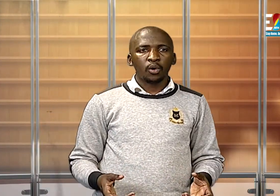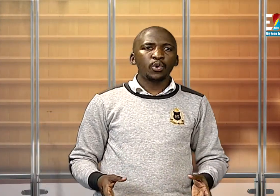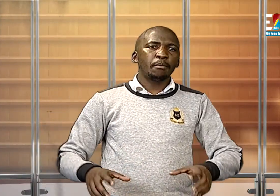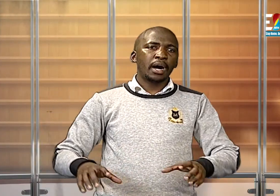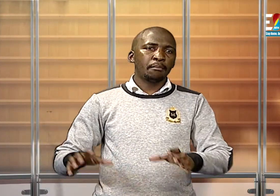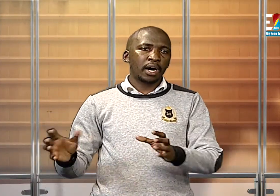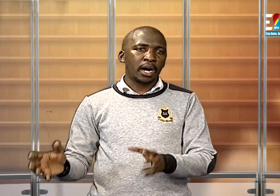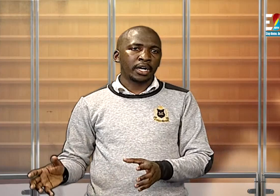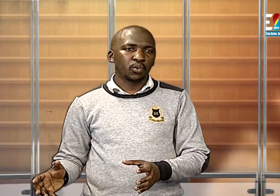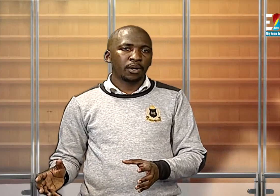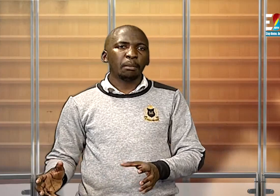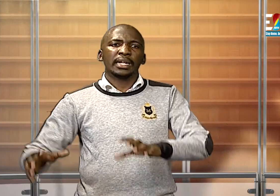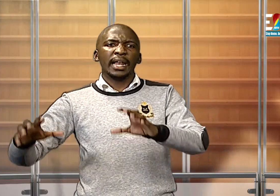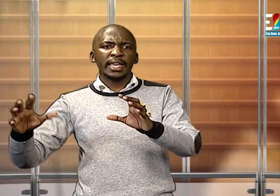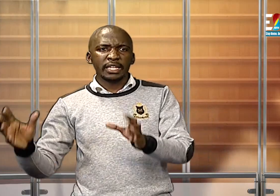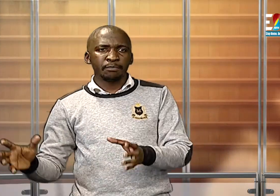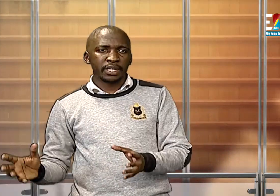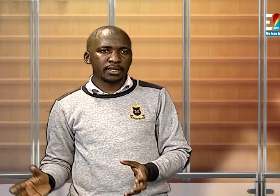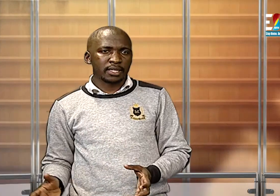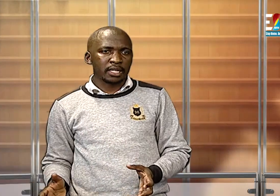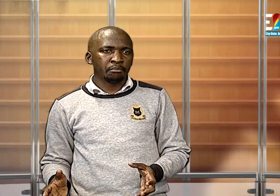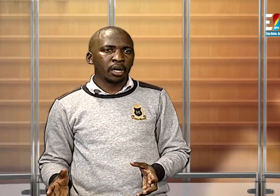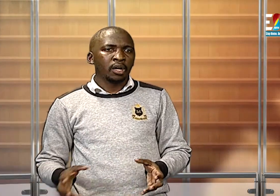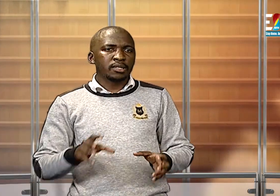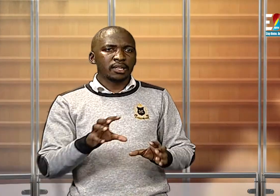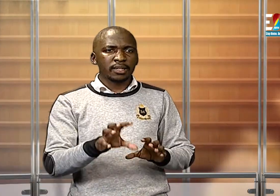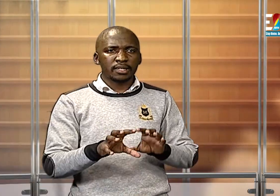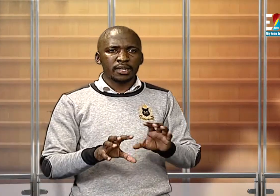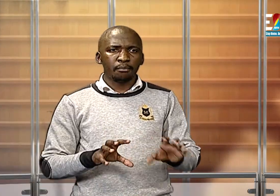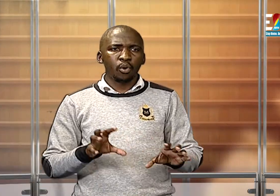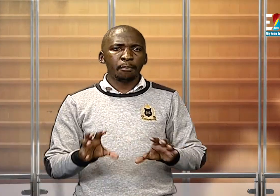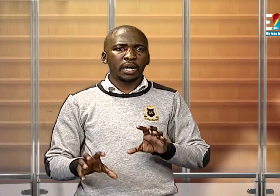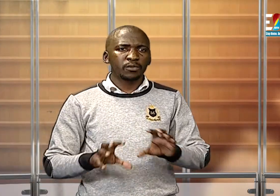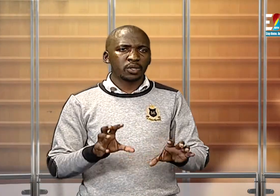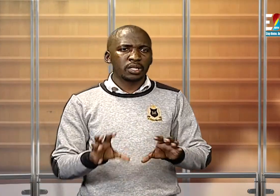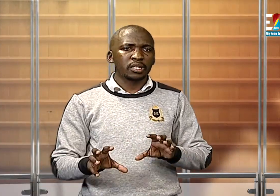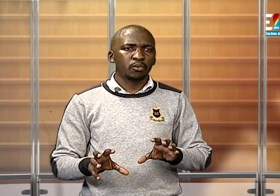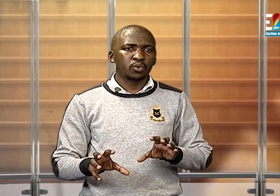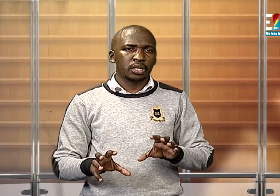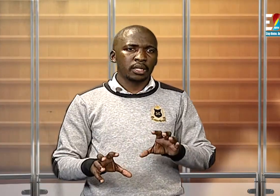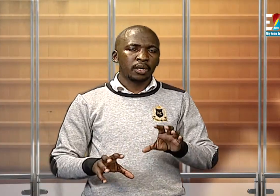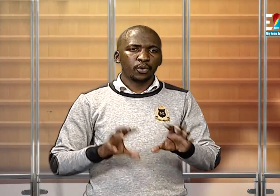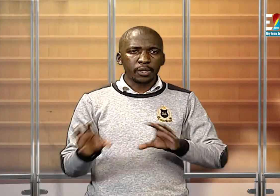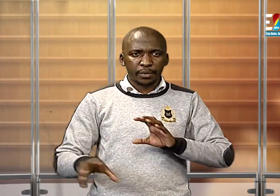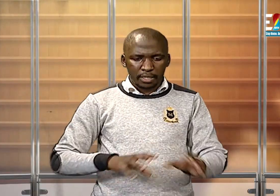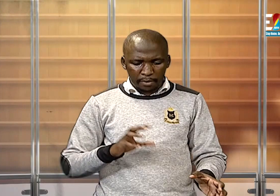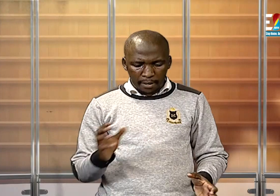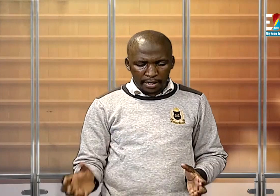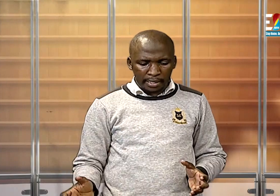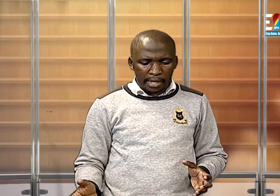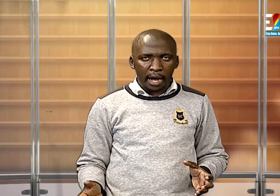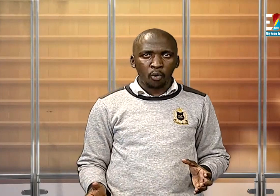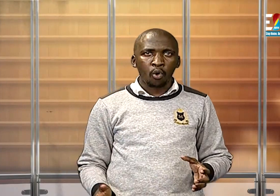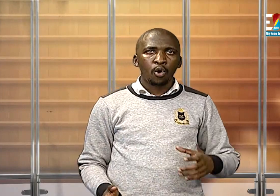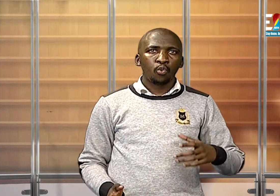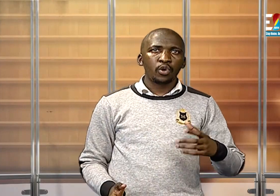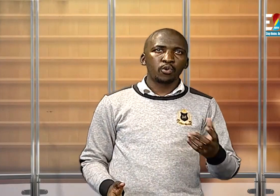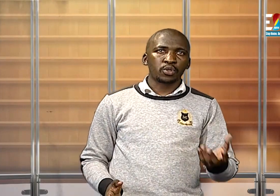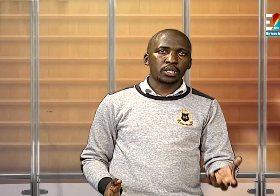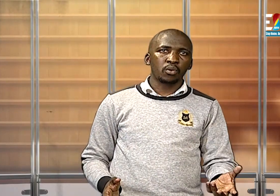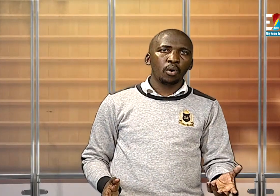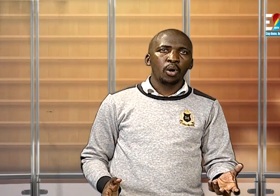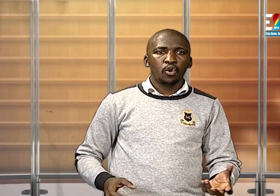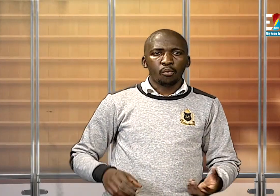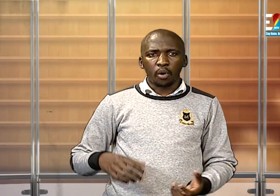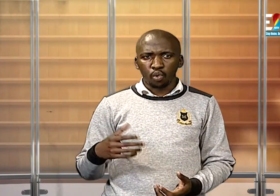ingcwala kunebakamkhatshwa badlala yipi inzima siyeke sisiyabuka abantu thite ukuthi nguyipi inzima labayidlalako